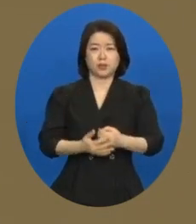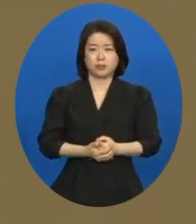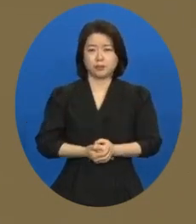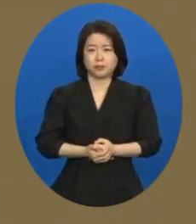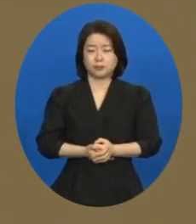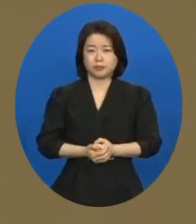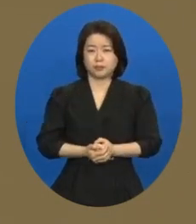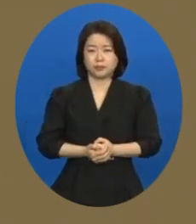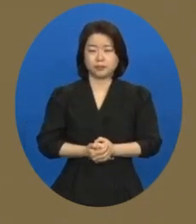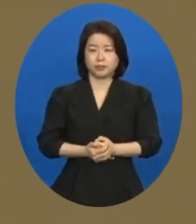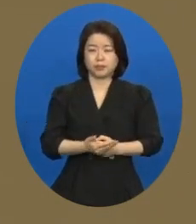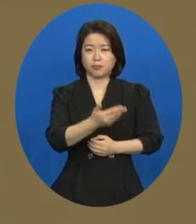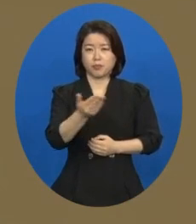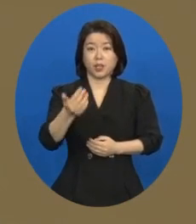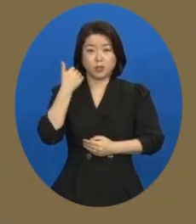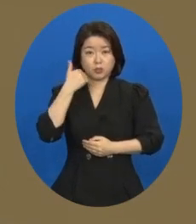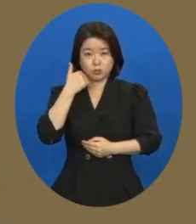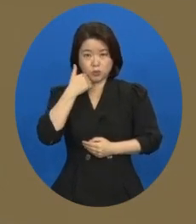여러분, 누군가가